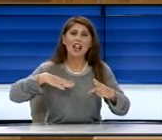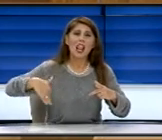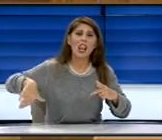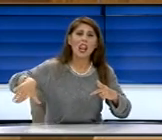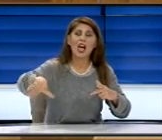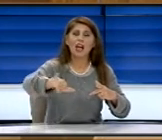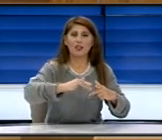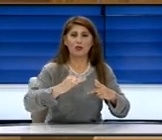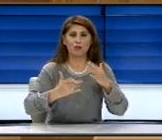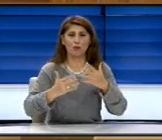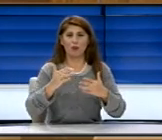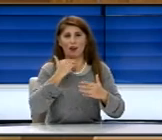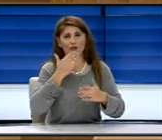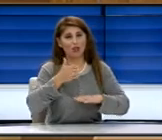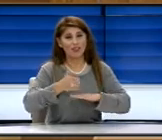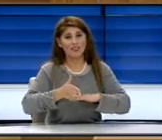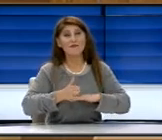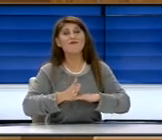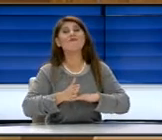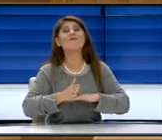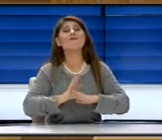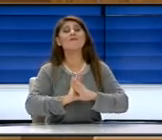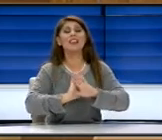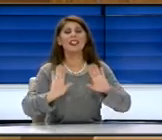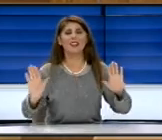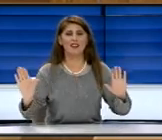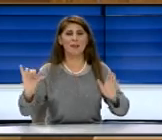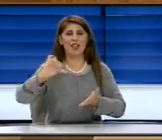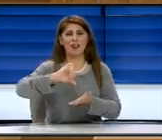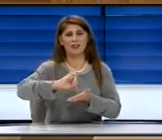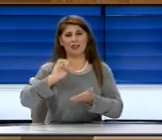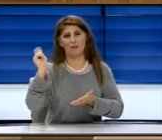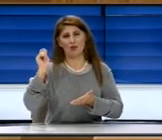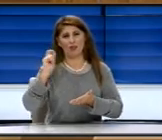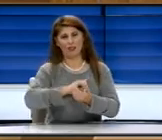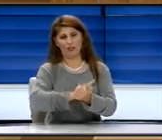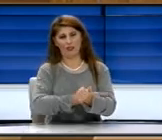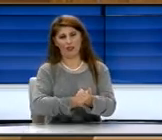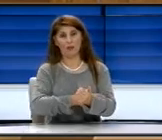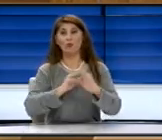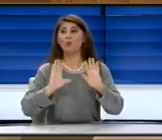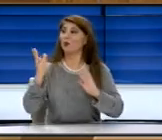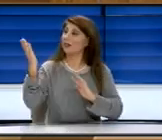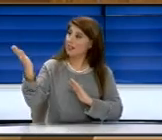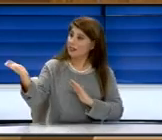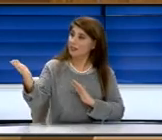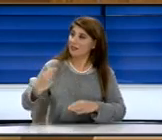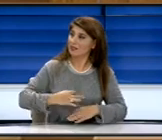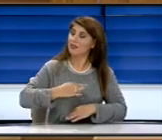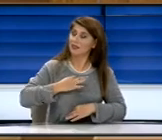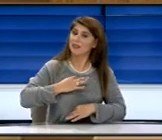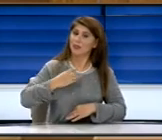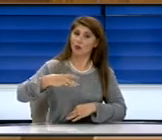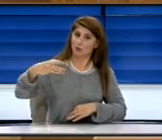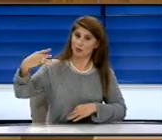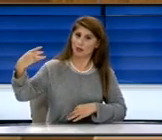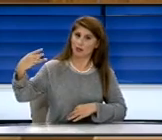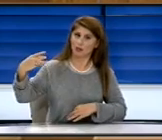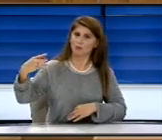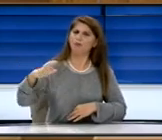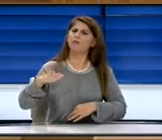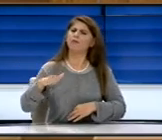αυτό δεν μπορεί να το εγγυηθεί καμιά αστική πολιτική δύναμη, ούτε εσείς κύριοι του ΣΥΡΙΖΑ. Μπορεί